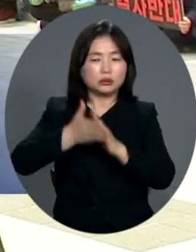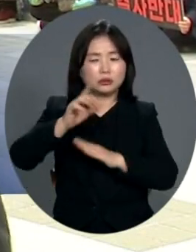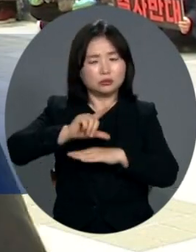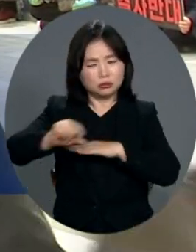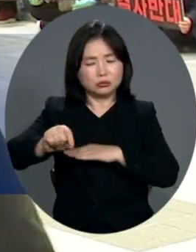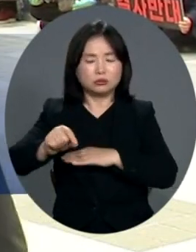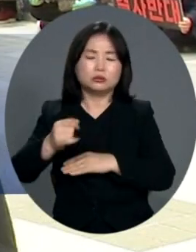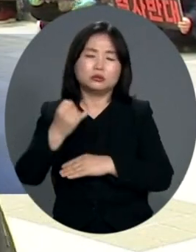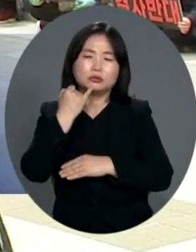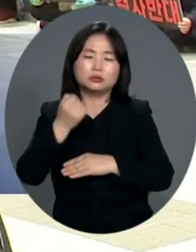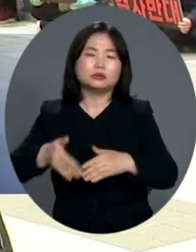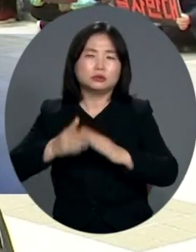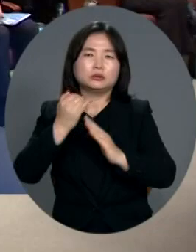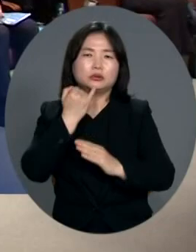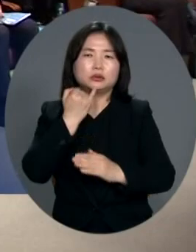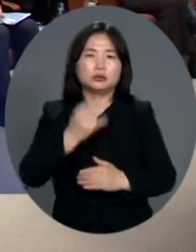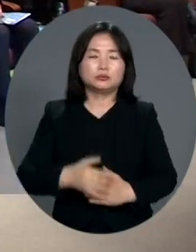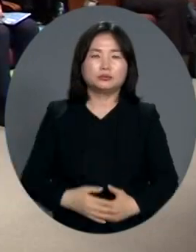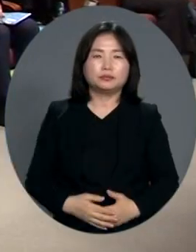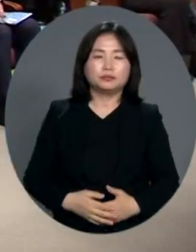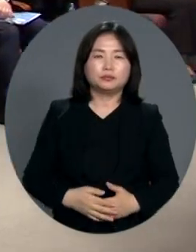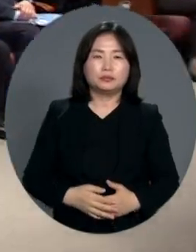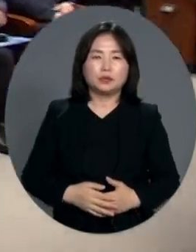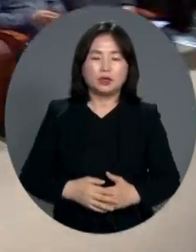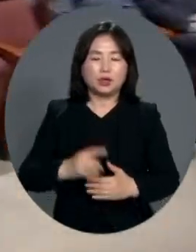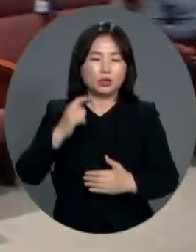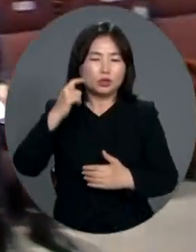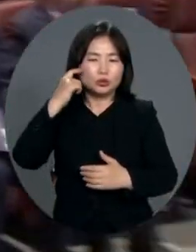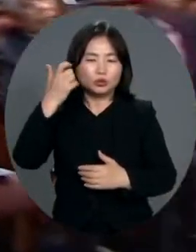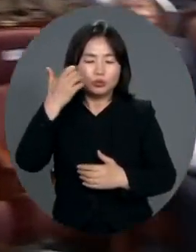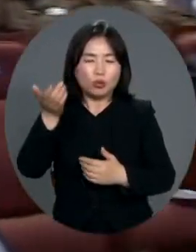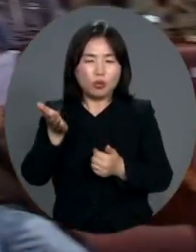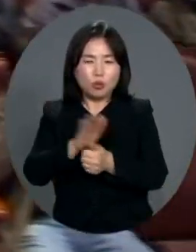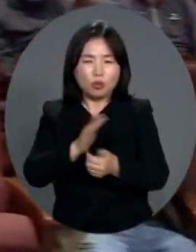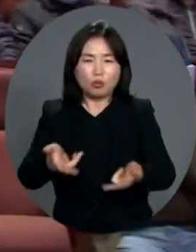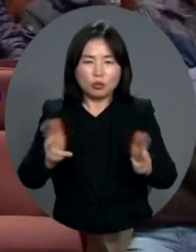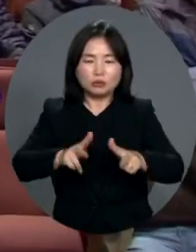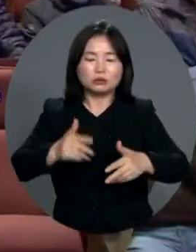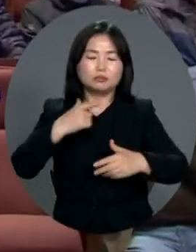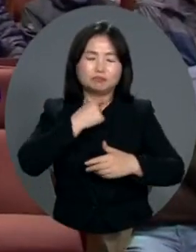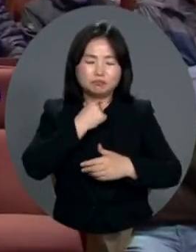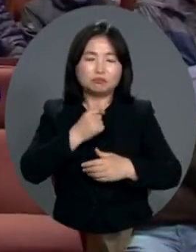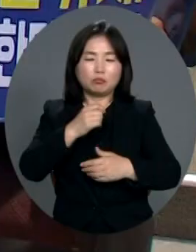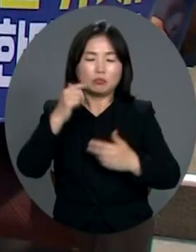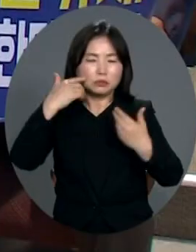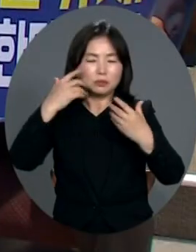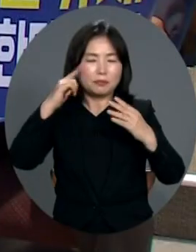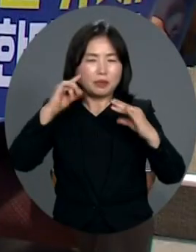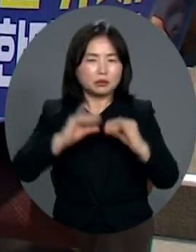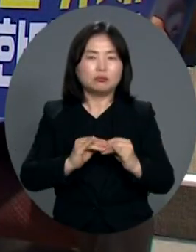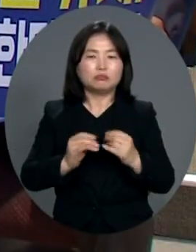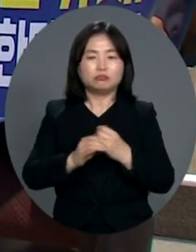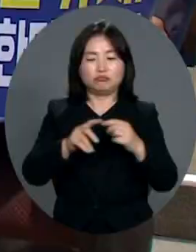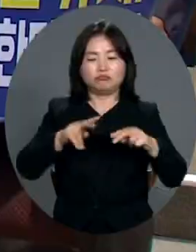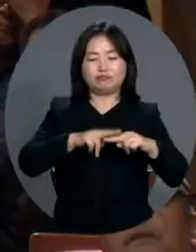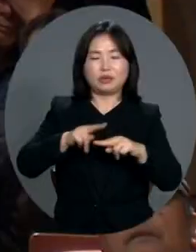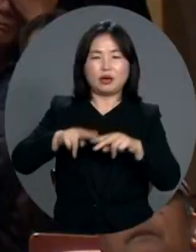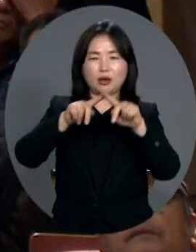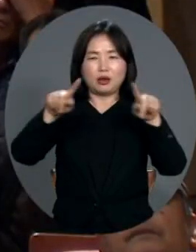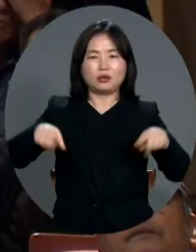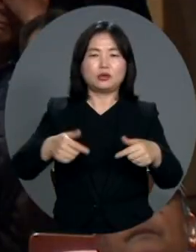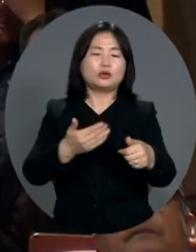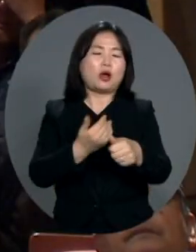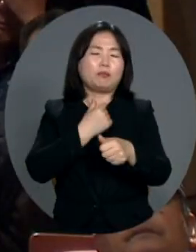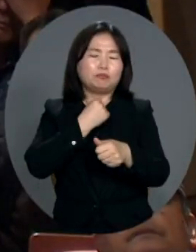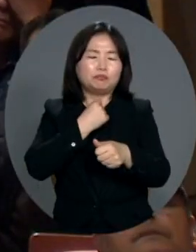왜지, 저 외곽지 같으면 모르겠어요. 추모공원 건립에 찬성하는 주민들은 설명회장 내 방청석에서 추모공원